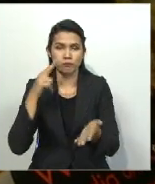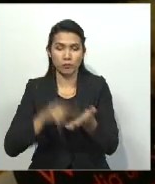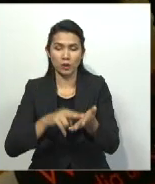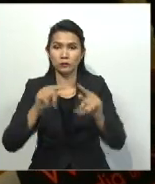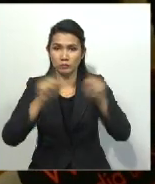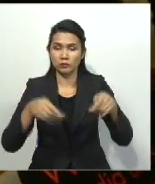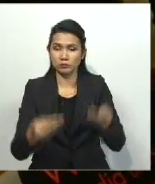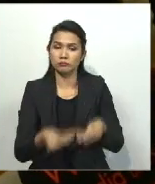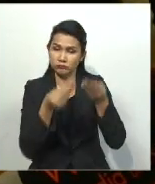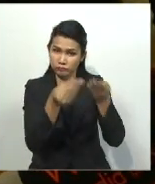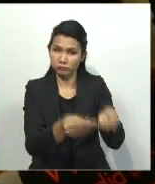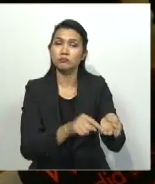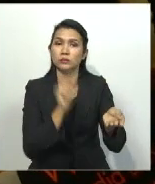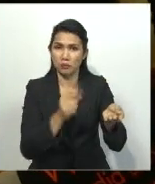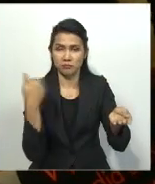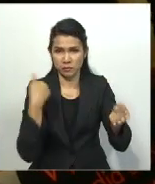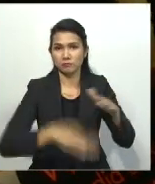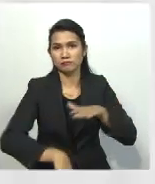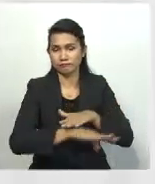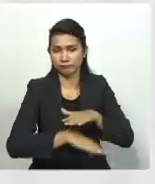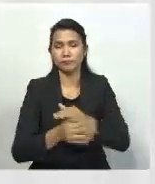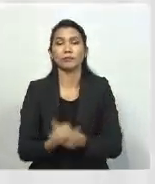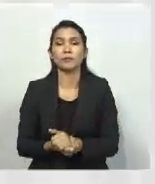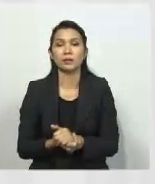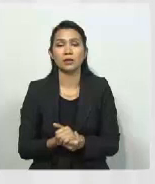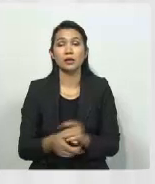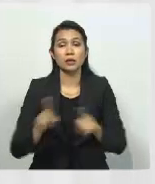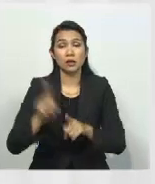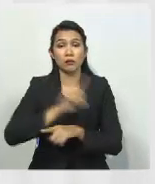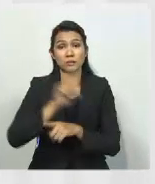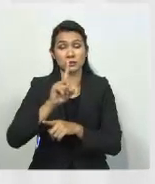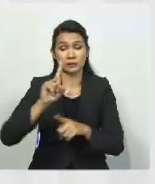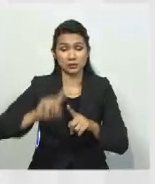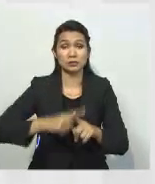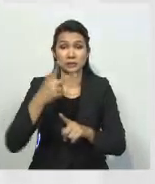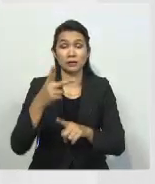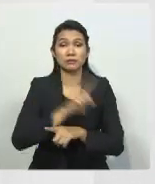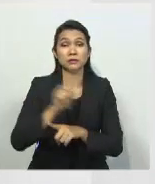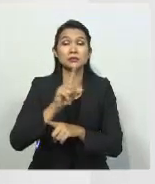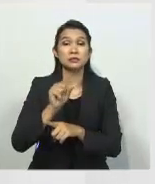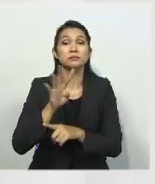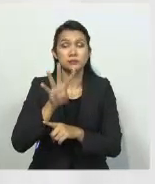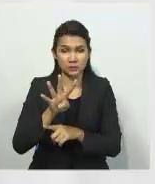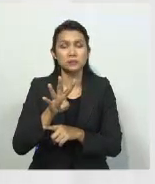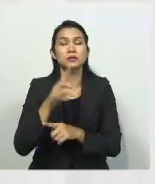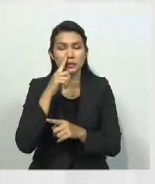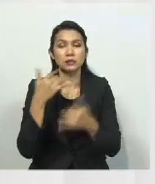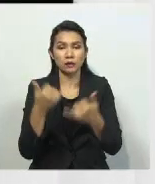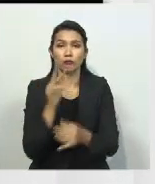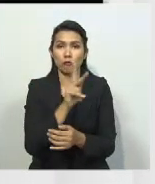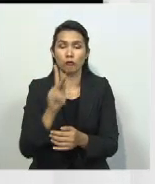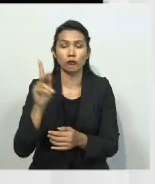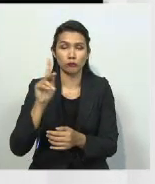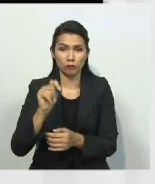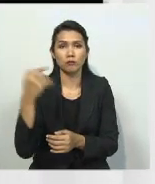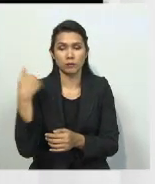ต.ในวันรับสมัครค่ะส่วนการเลือกตั้งส.ส.ที่จะมีขึ้นในวันที่24มีนาคมนี้กกต.ก็มีมาตรการควบคุ